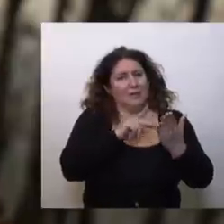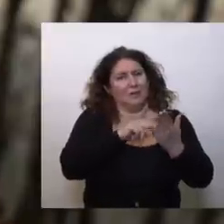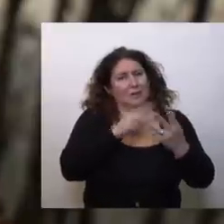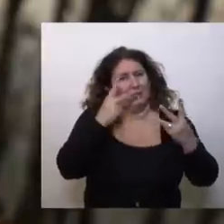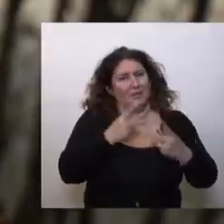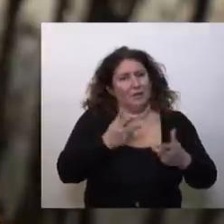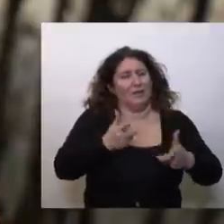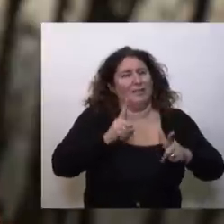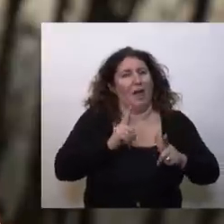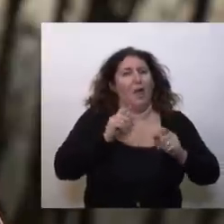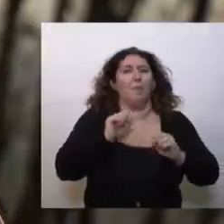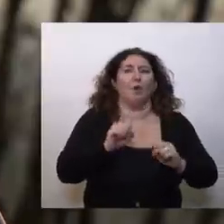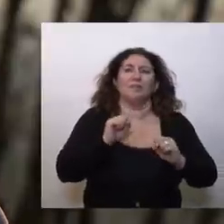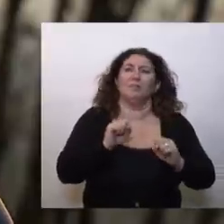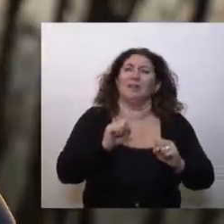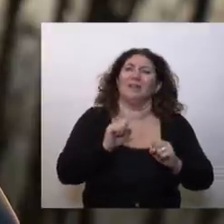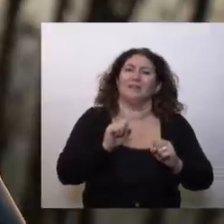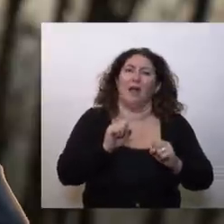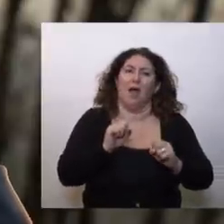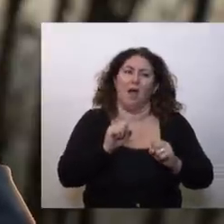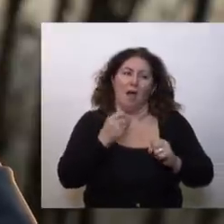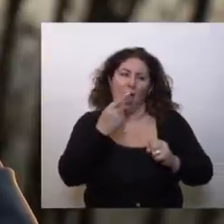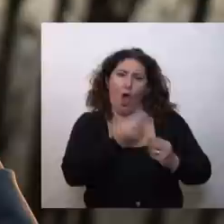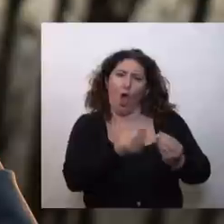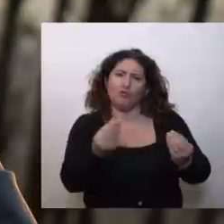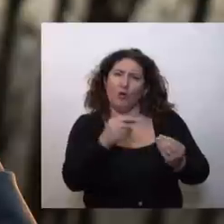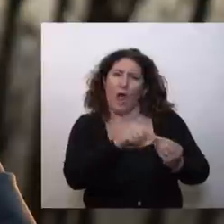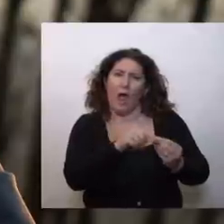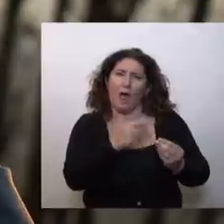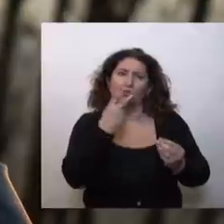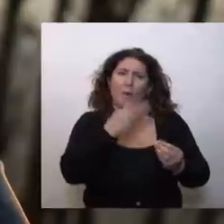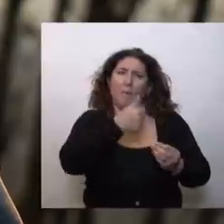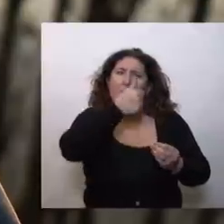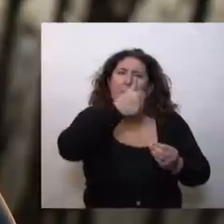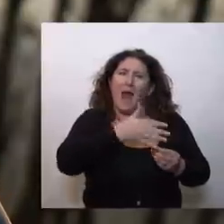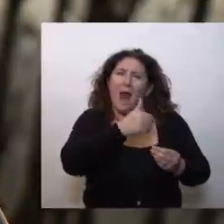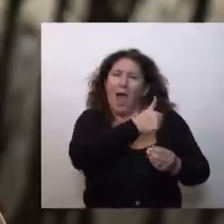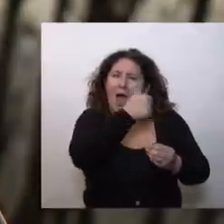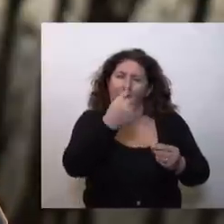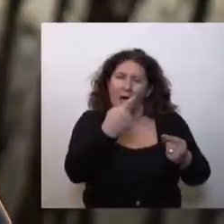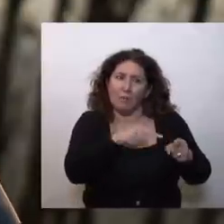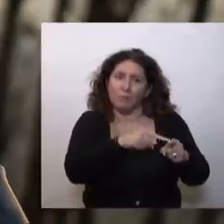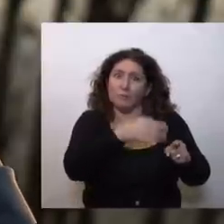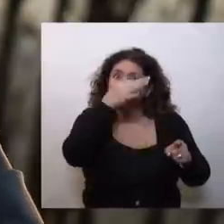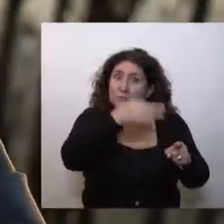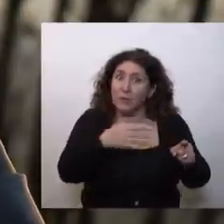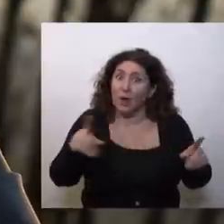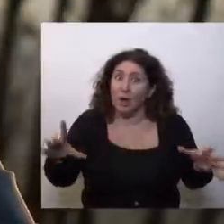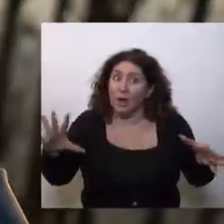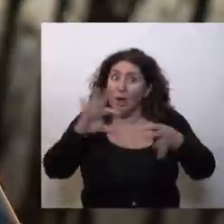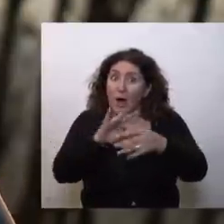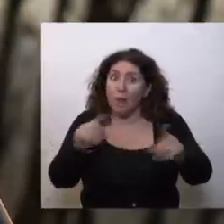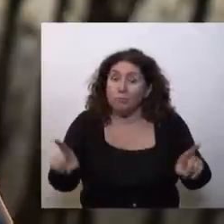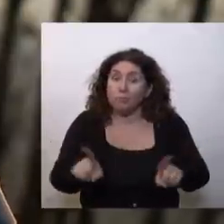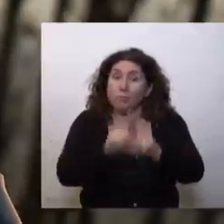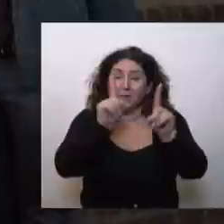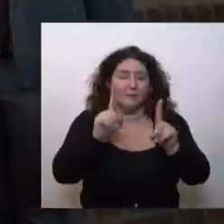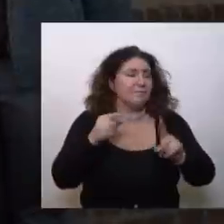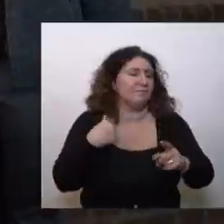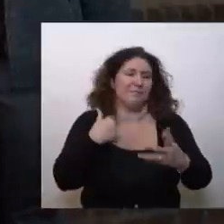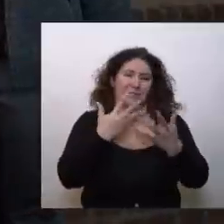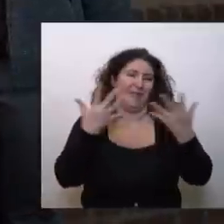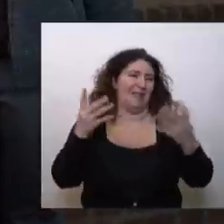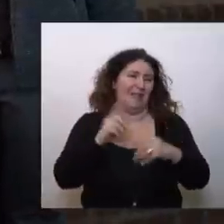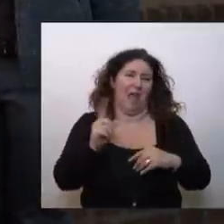di identificare l'oggetto di cui si parla in questo primo millennio. Sicuramente il legame che c'è è un legame